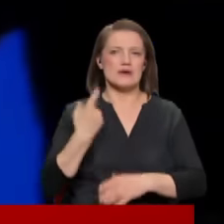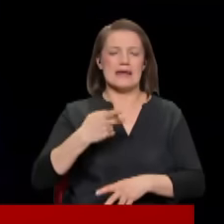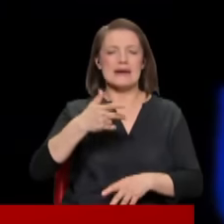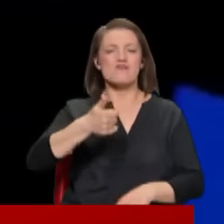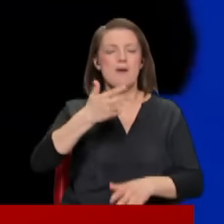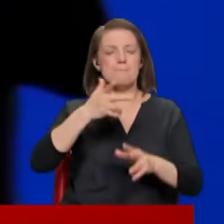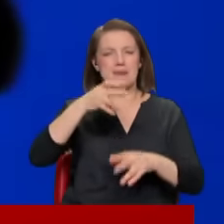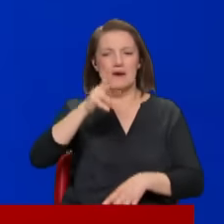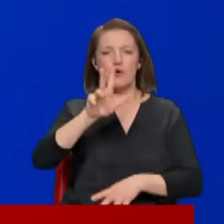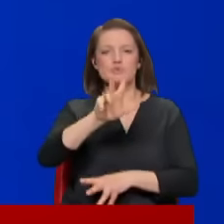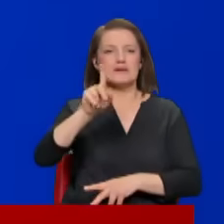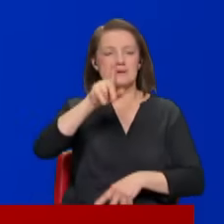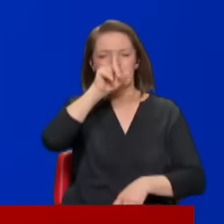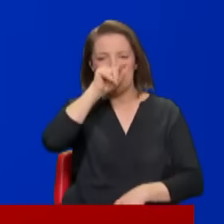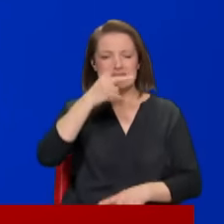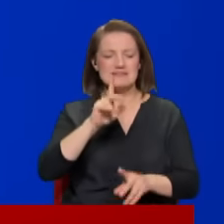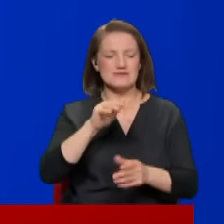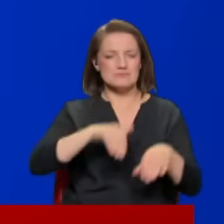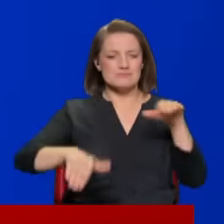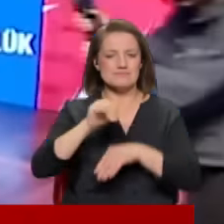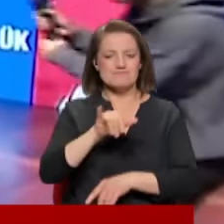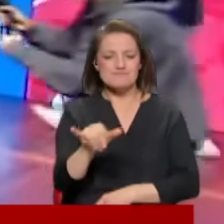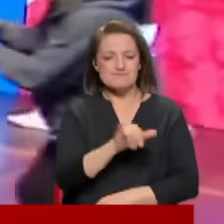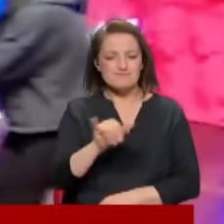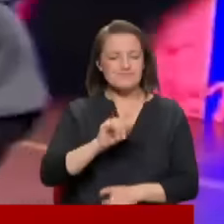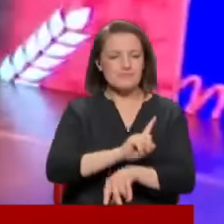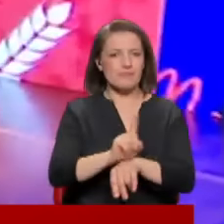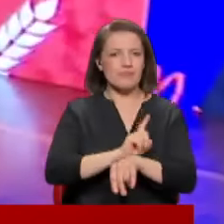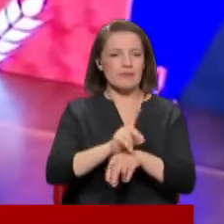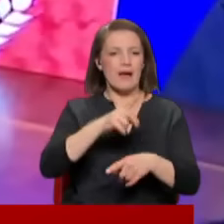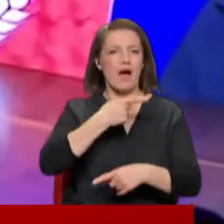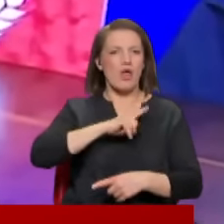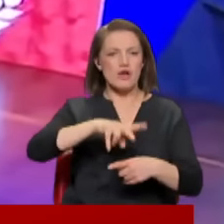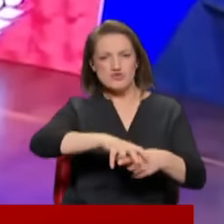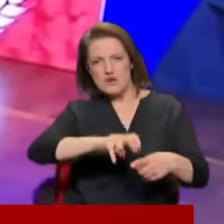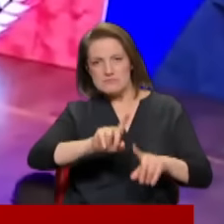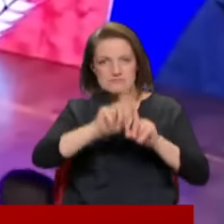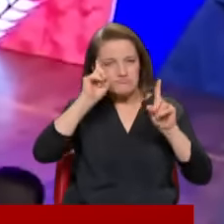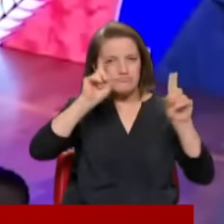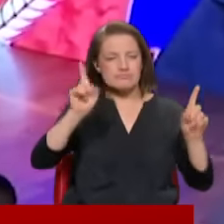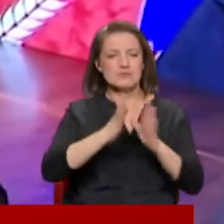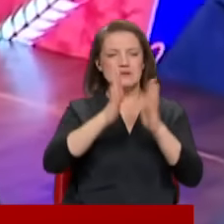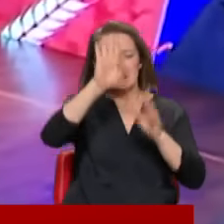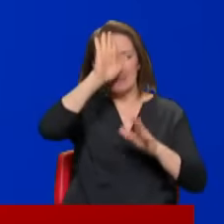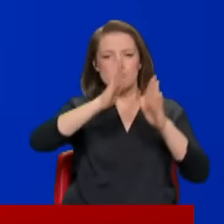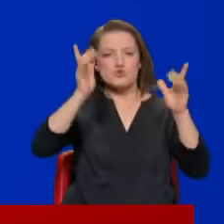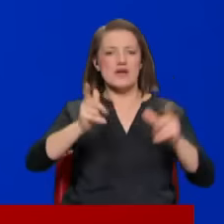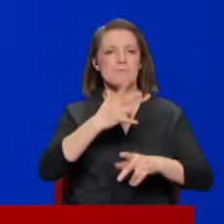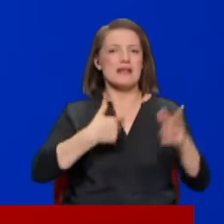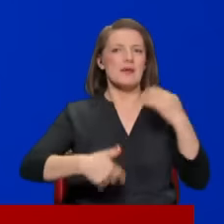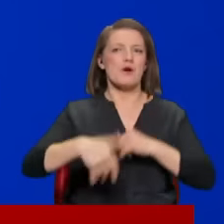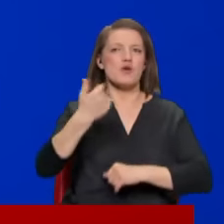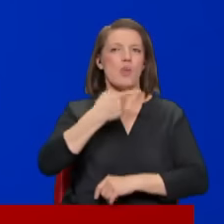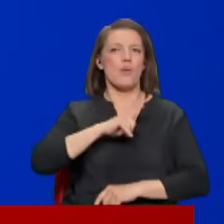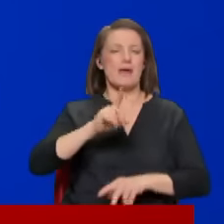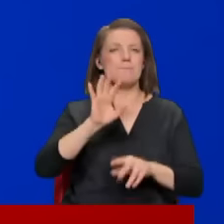Partisi'nin 31 Mart seçimine kısa bir süre kala adaylarını çekeceği iddiası atıldı ortaya. İstanbul Büyükşehir Belediye Başkan Adayı Mehmet